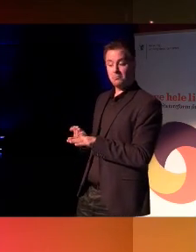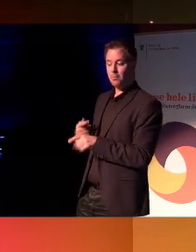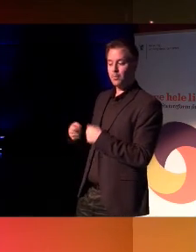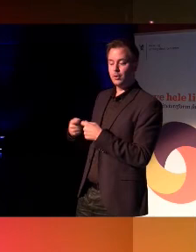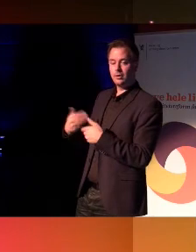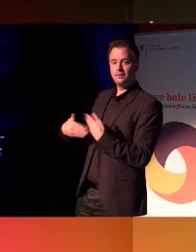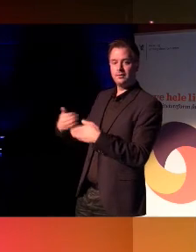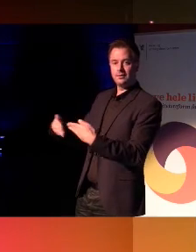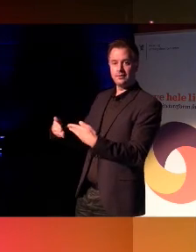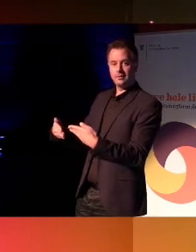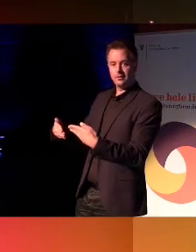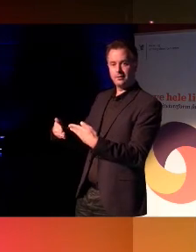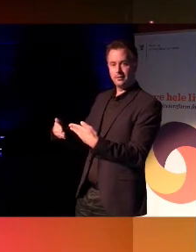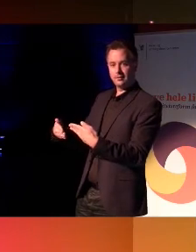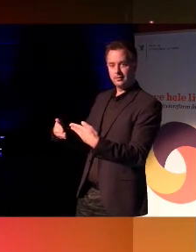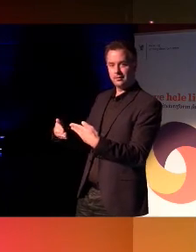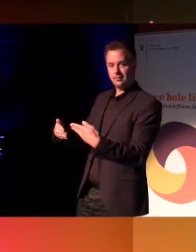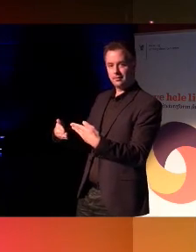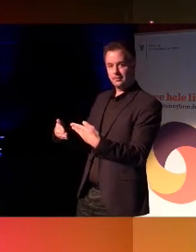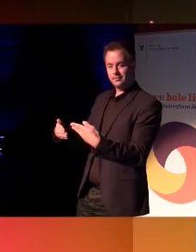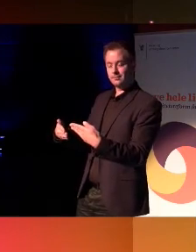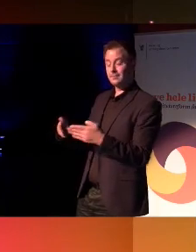Vi hadde også en...